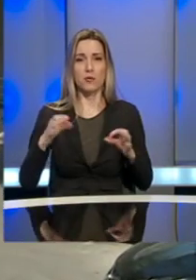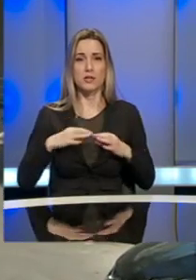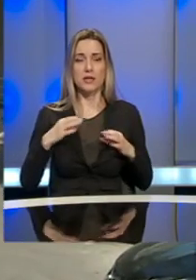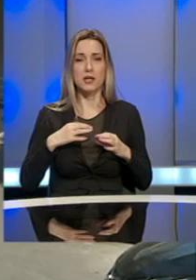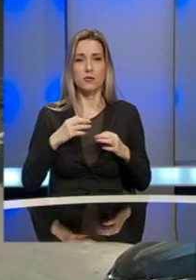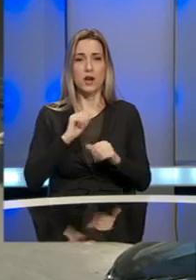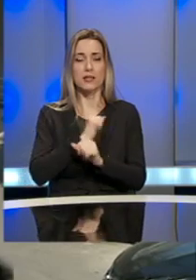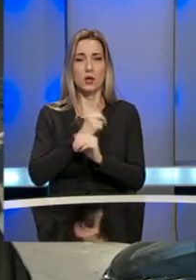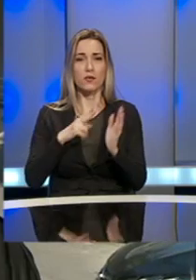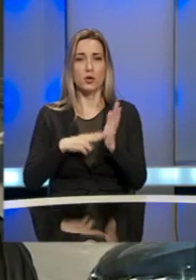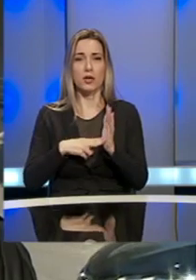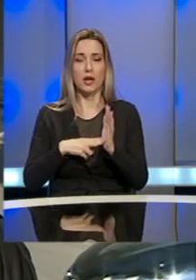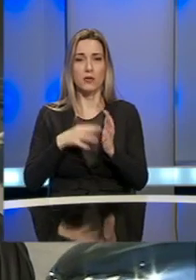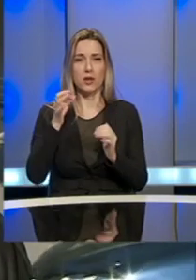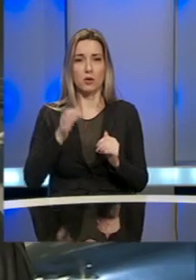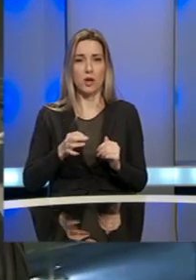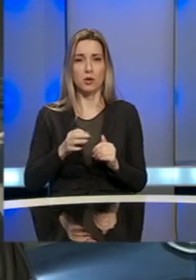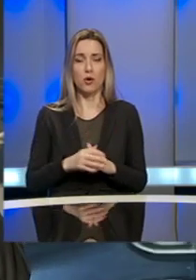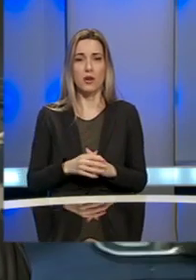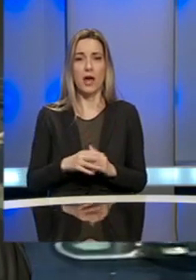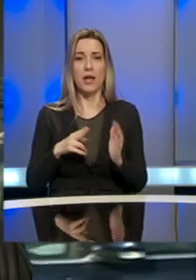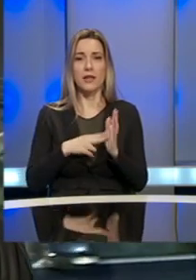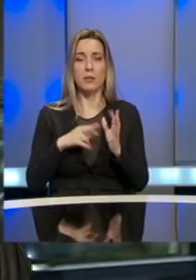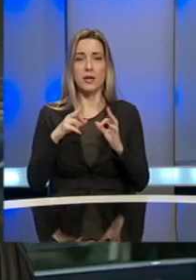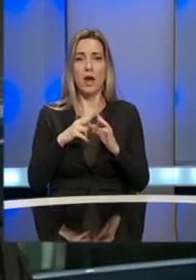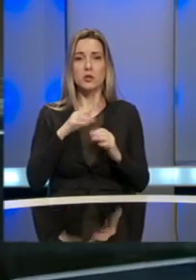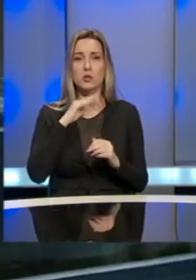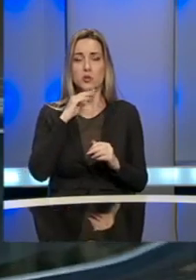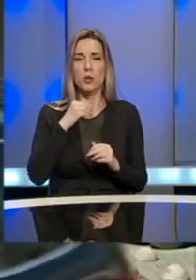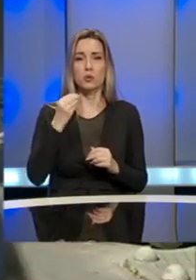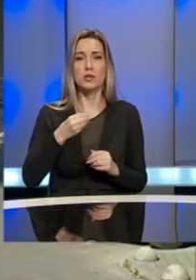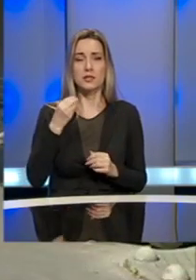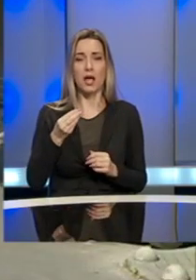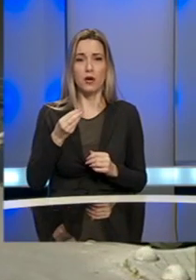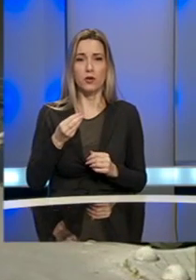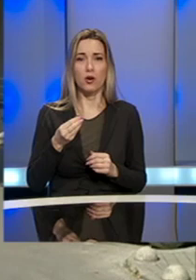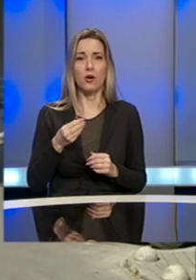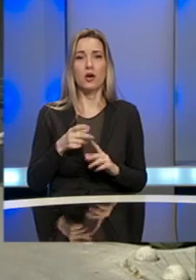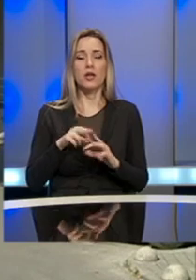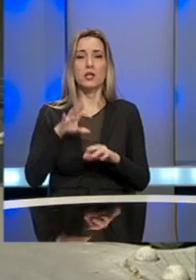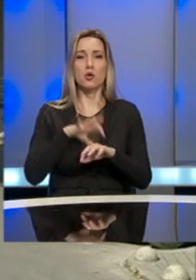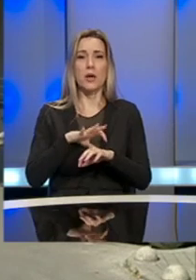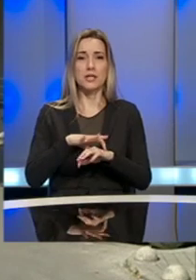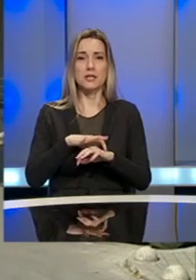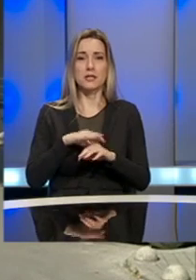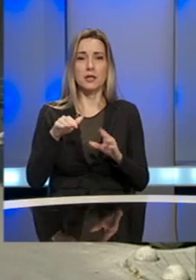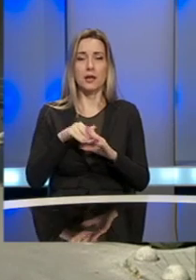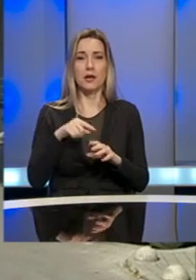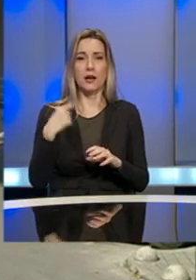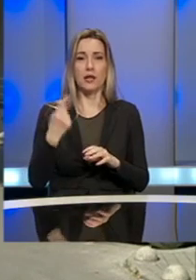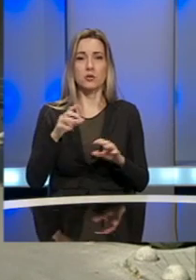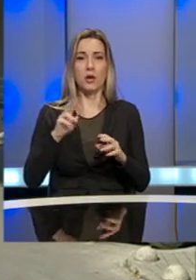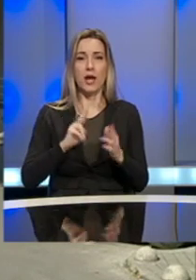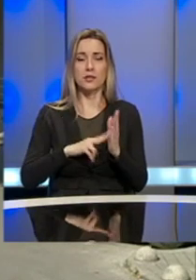zdravstvo Hercegovačko-neretvanskog kantona, Nermin Avdić, u subotu je izjavio da su medicinski radnici u Hercegovini